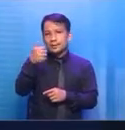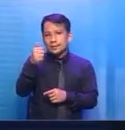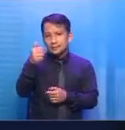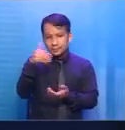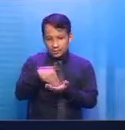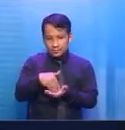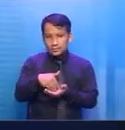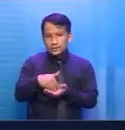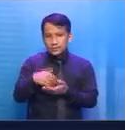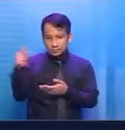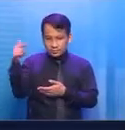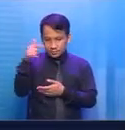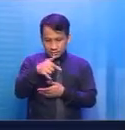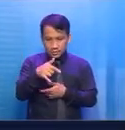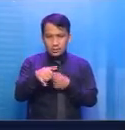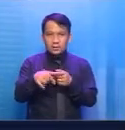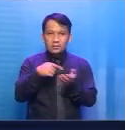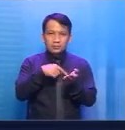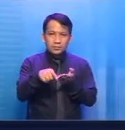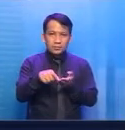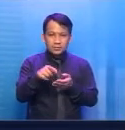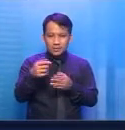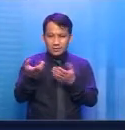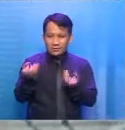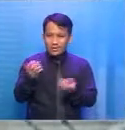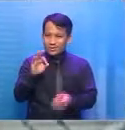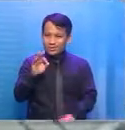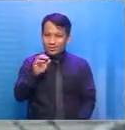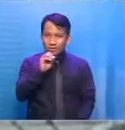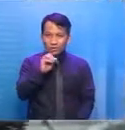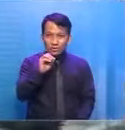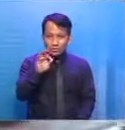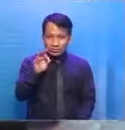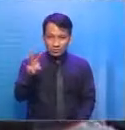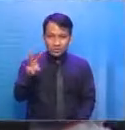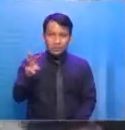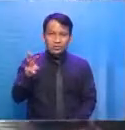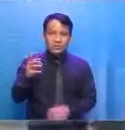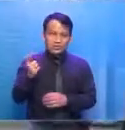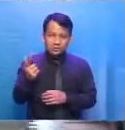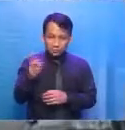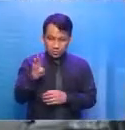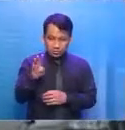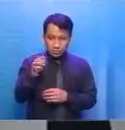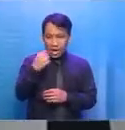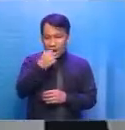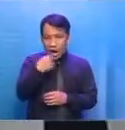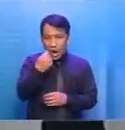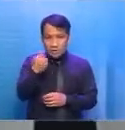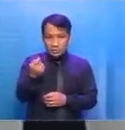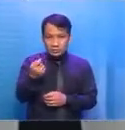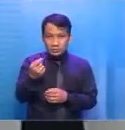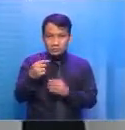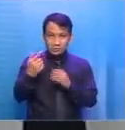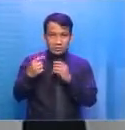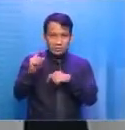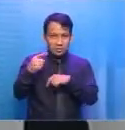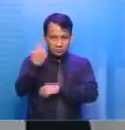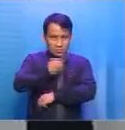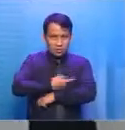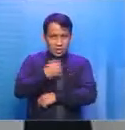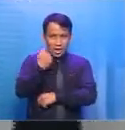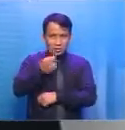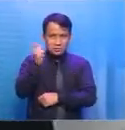sa arriving passengers na karamihan ay mga OFW. Sa loob ng 24 hours, nakukuha ng mga pasyente ang resulta. Pero kung gusto raw na